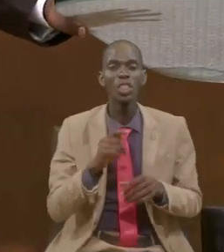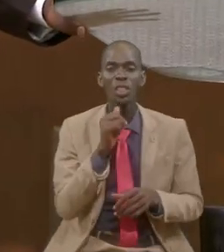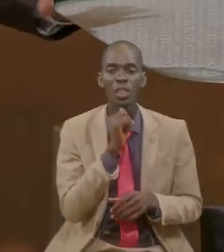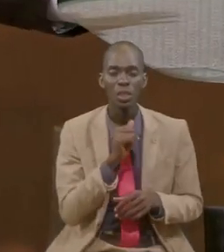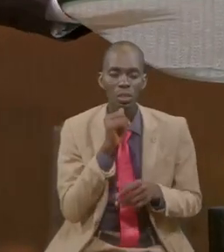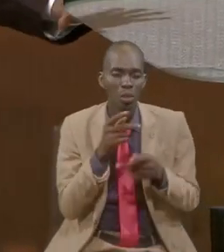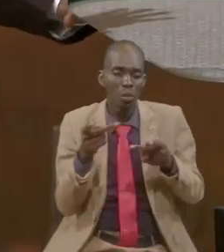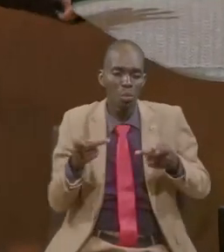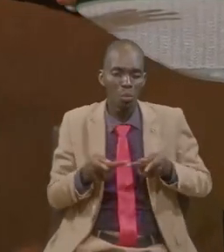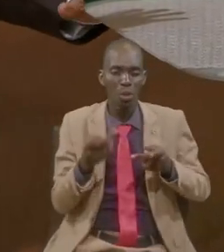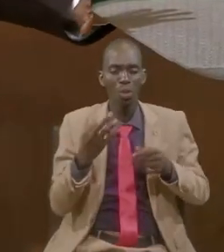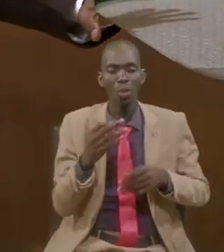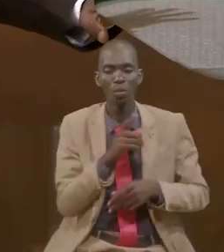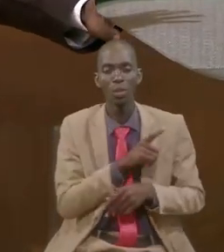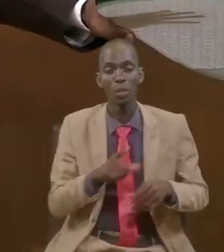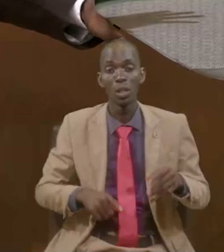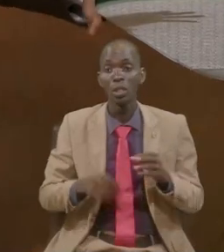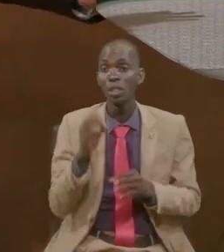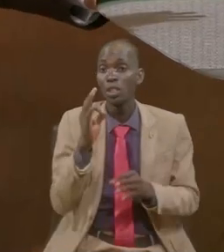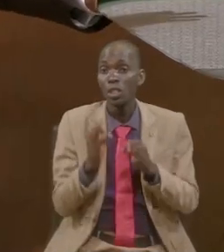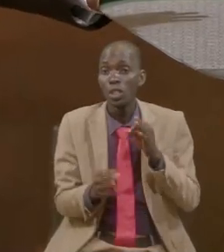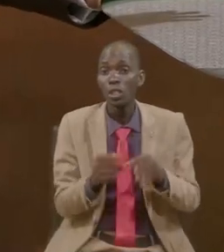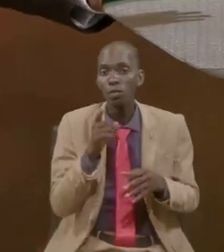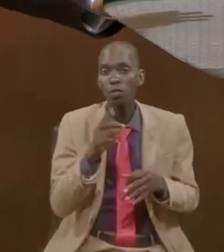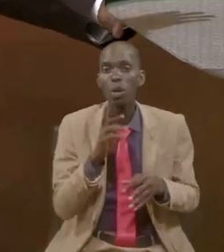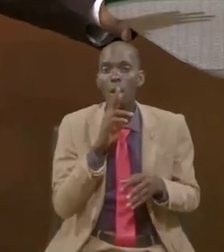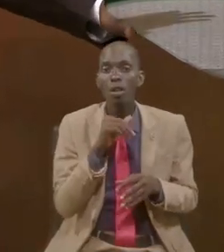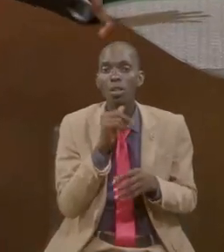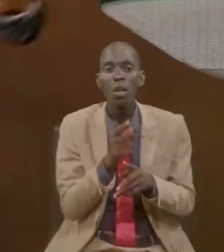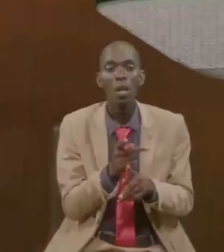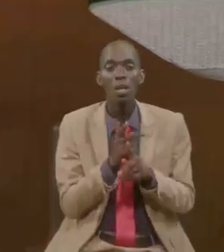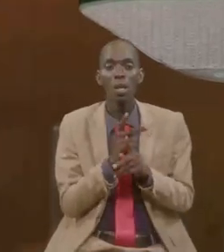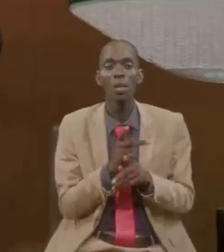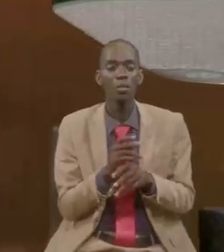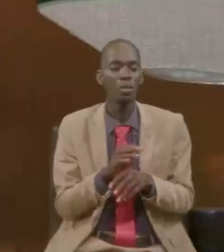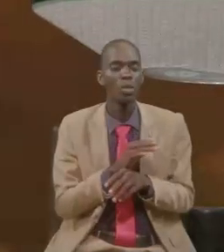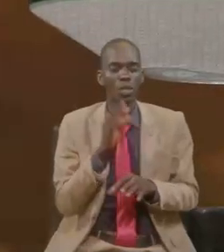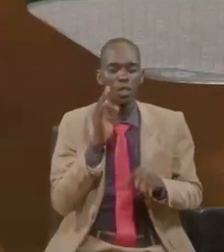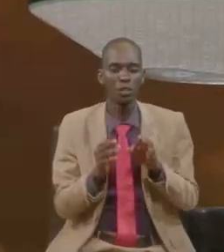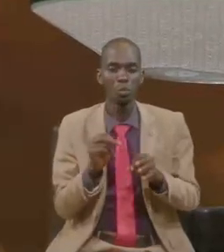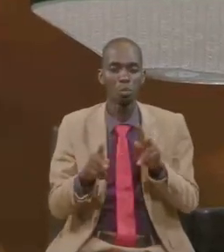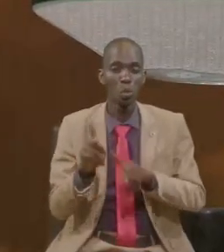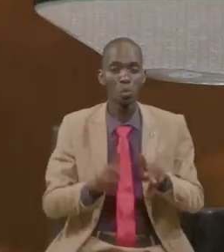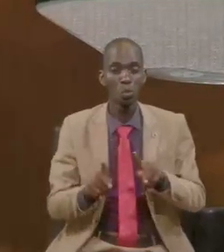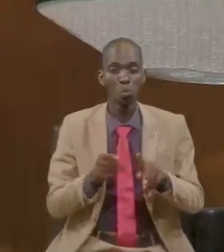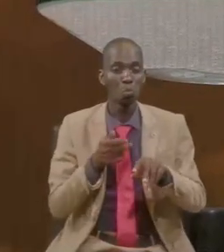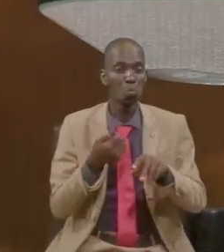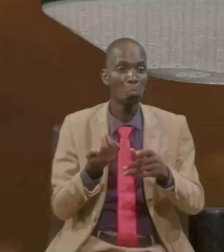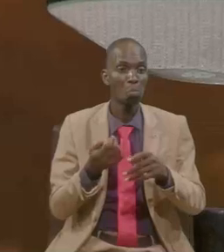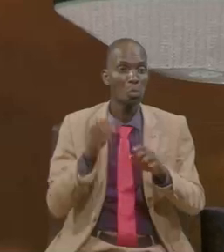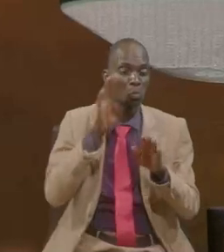Dieu. Et bien, s'ils ne sont pas prudents, ils vont blasphémer le nom du Seigneur à cause de vous.